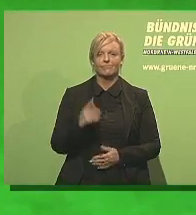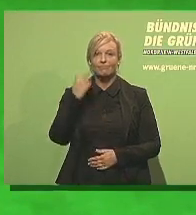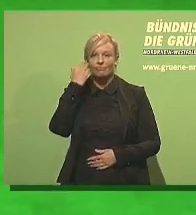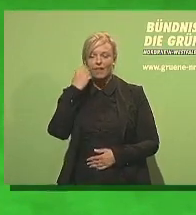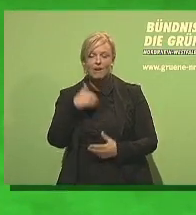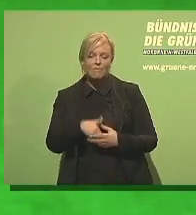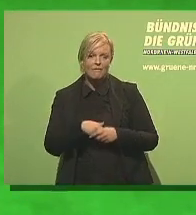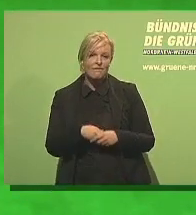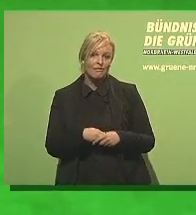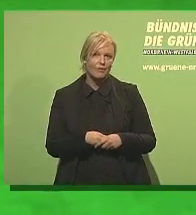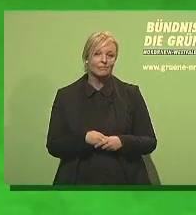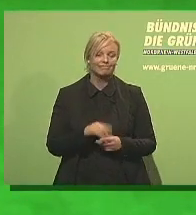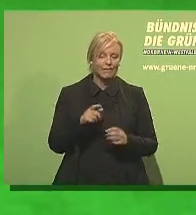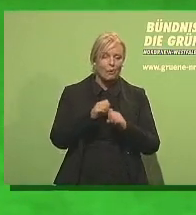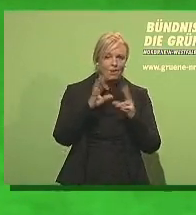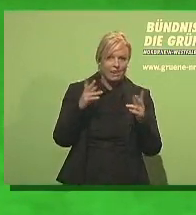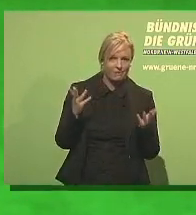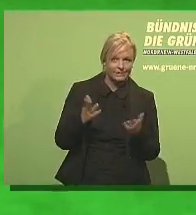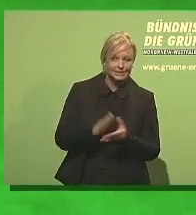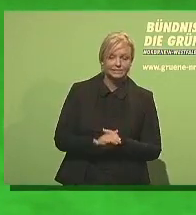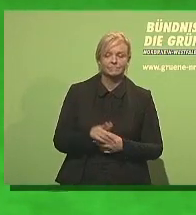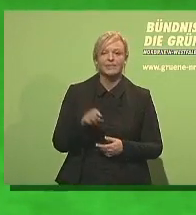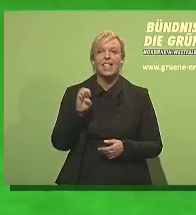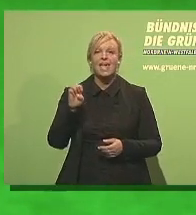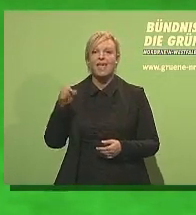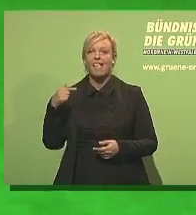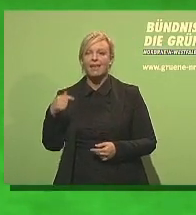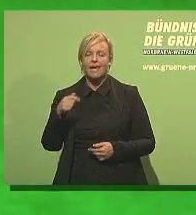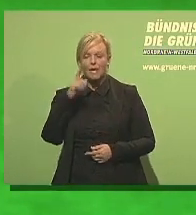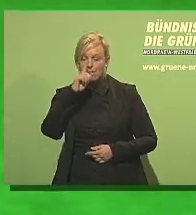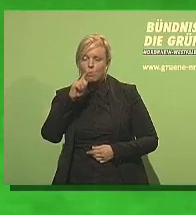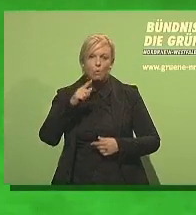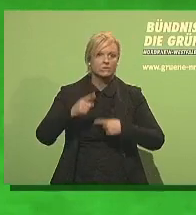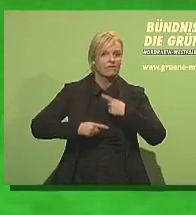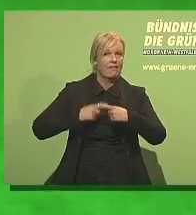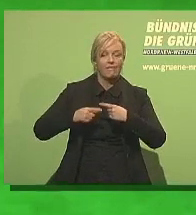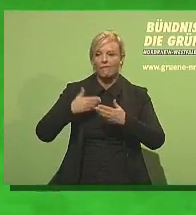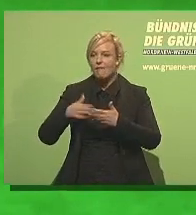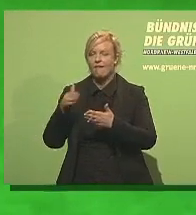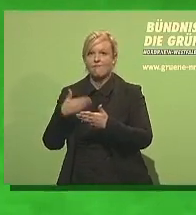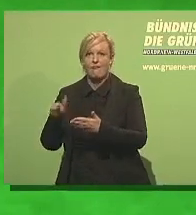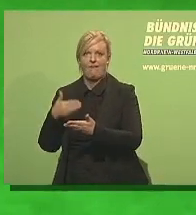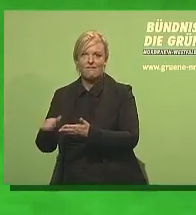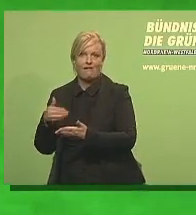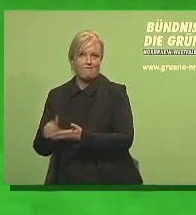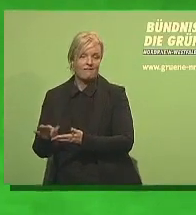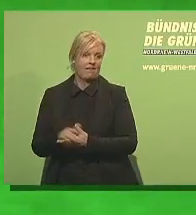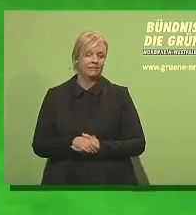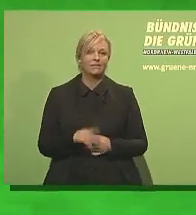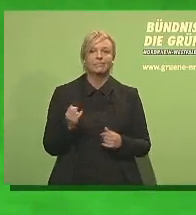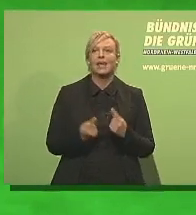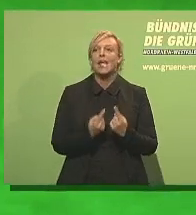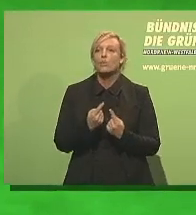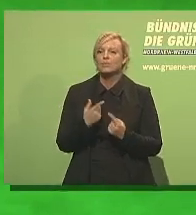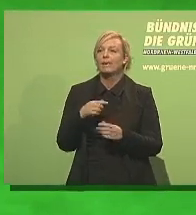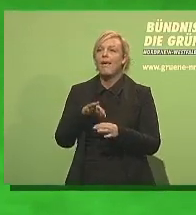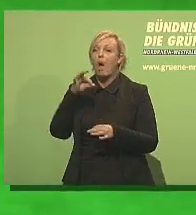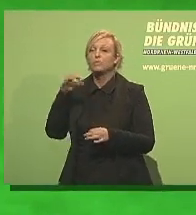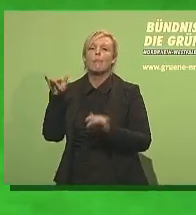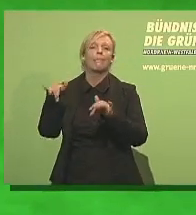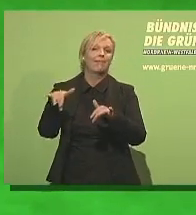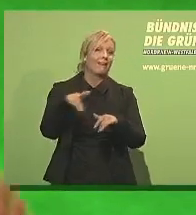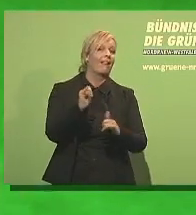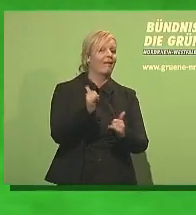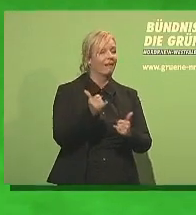liebe Freundinnen und Freunde, es ist auch klar, wir müssen das EEG immer weiterentwickeln. Das betrifft natürlich die vielen Industrieausnahmen, aber auch die